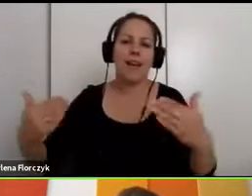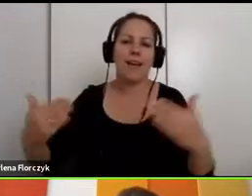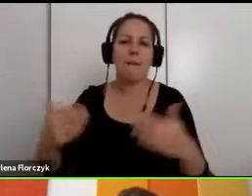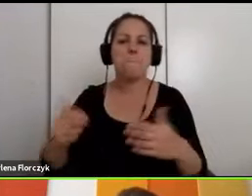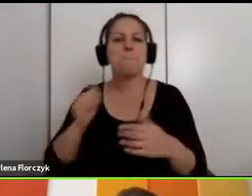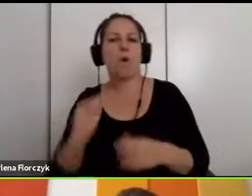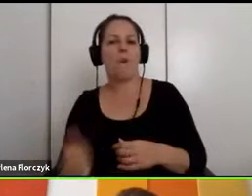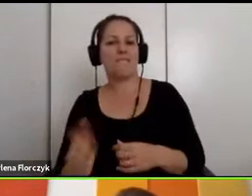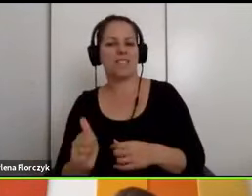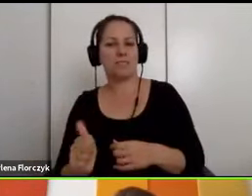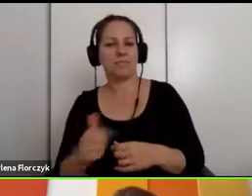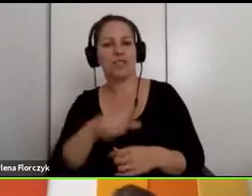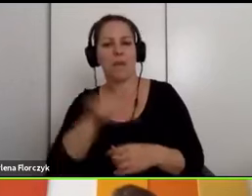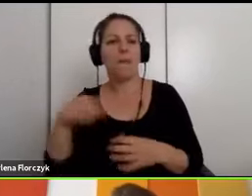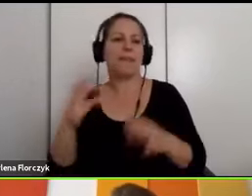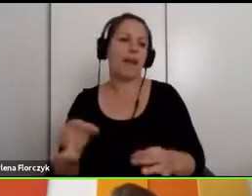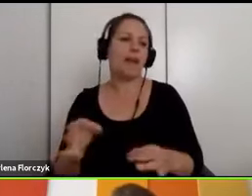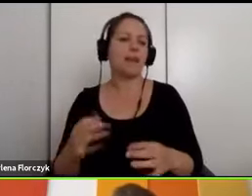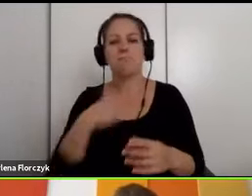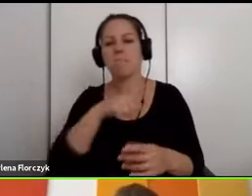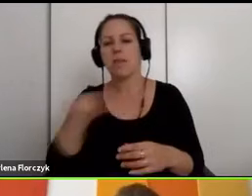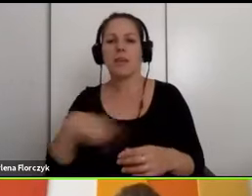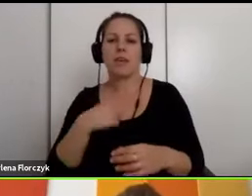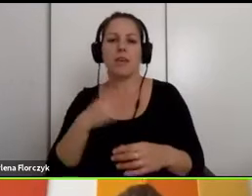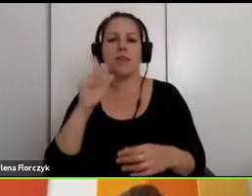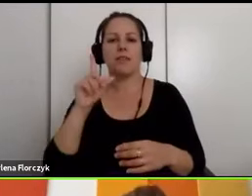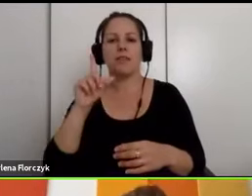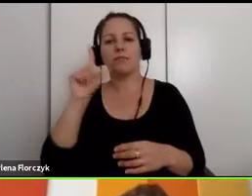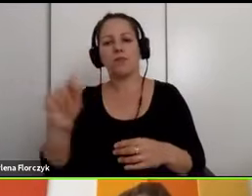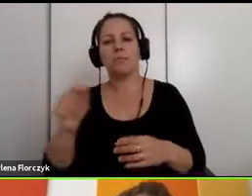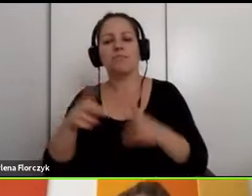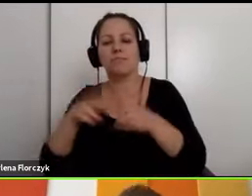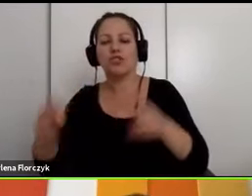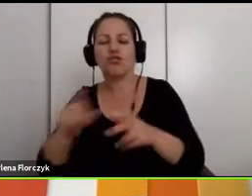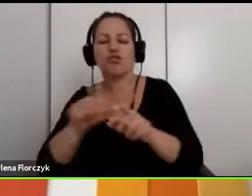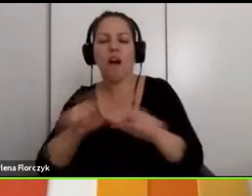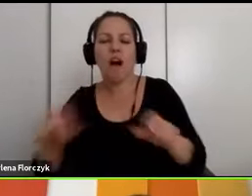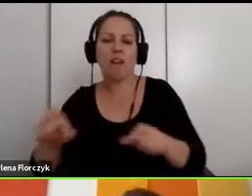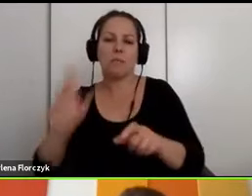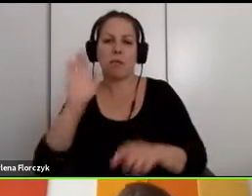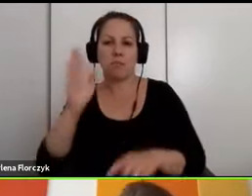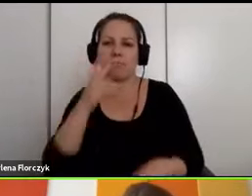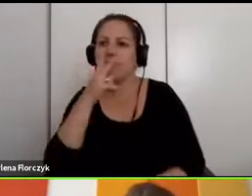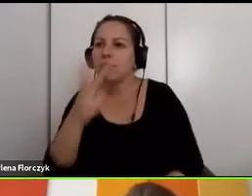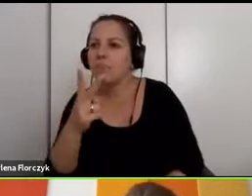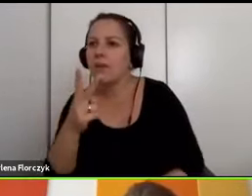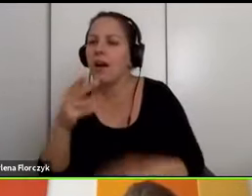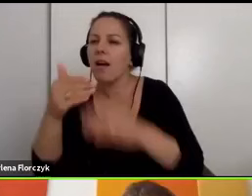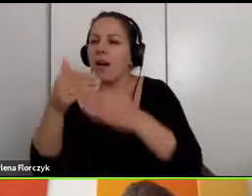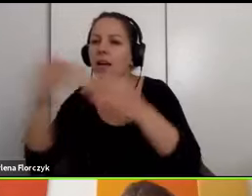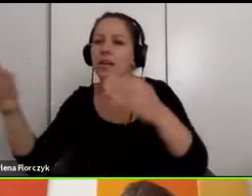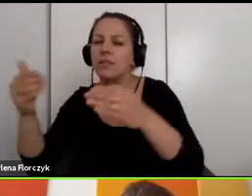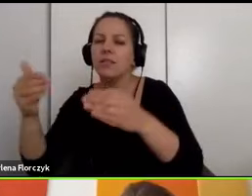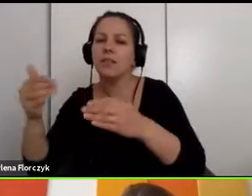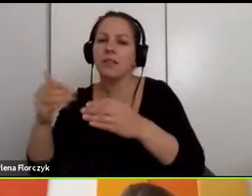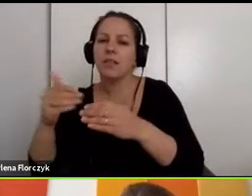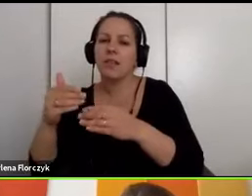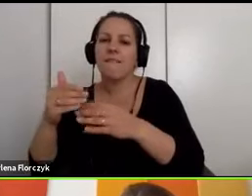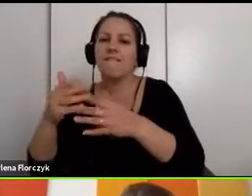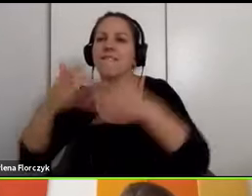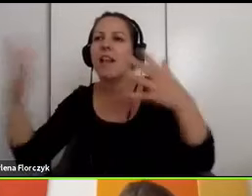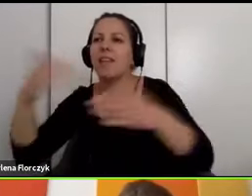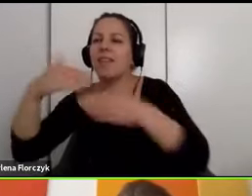profesjonalnego, czyli tego, że my teraz będziemy przez pewien czas jakby patrzeć za kurtynę wielkiego